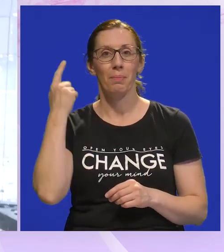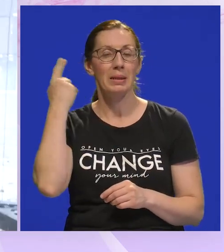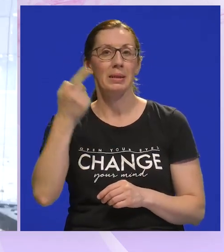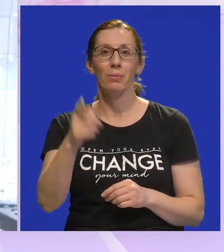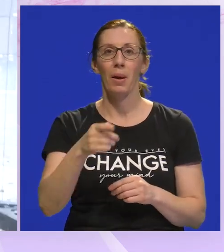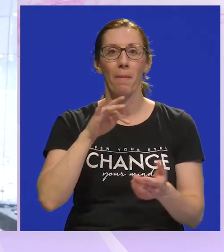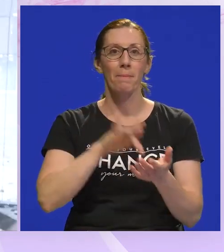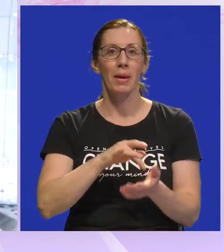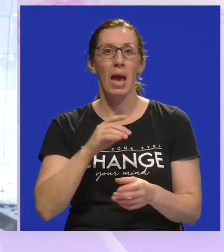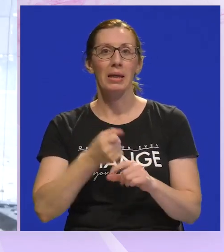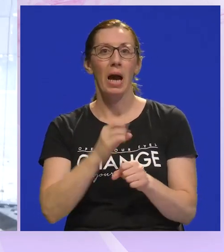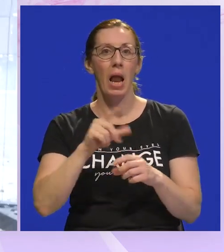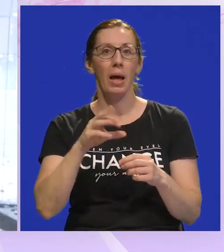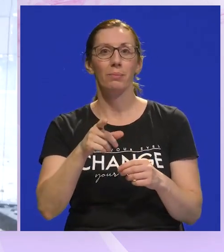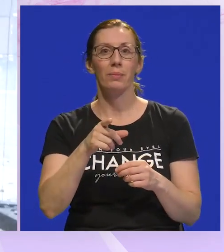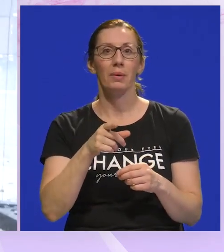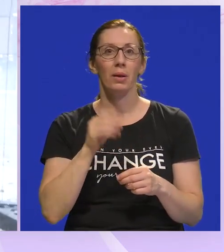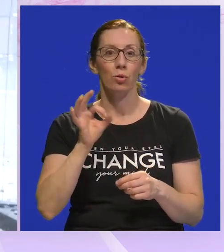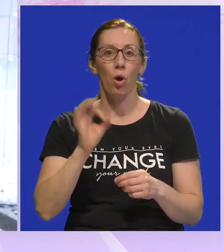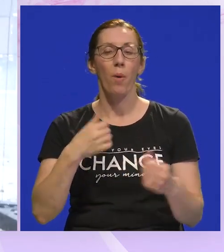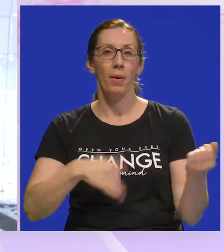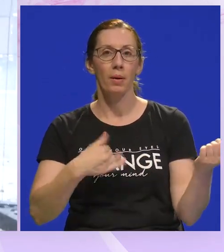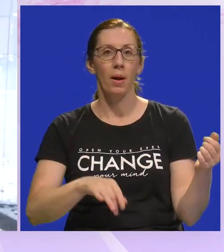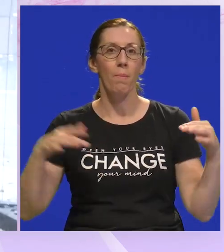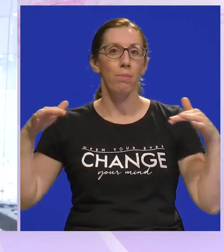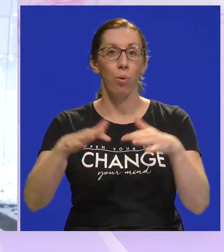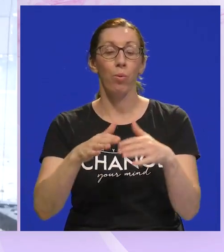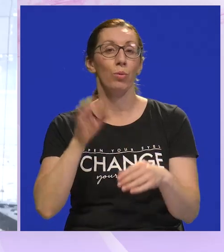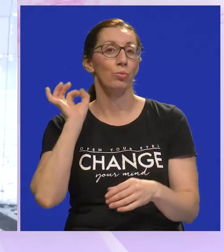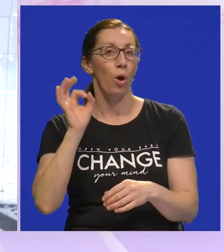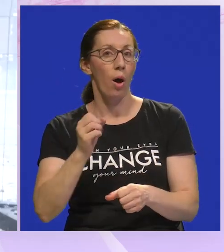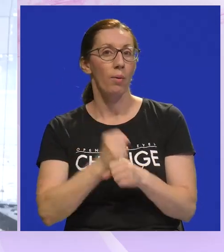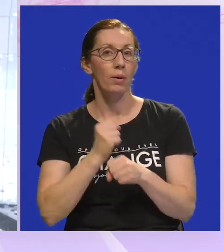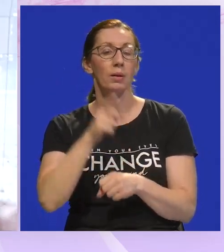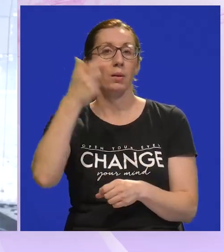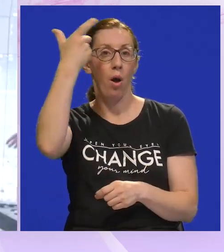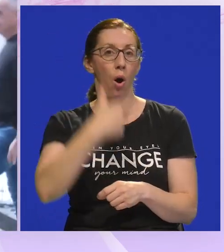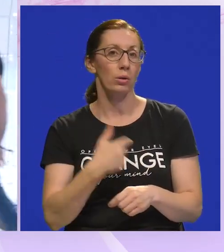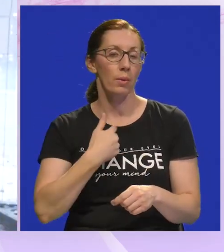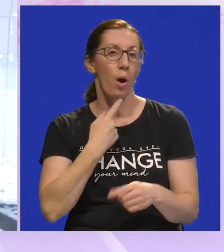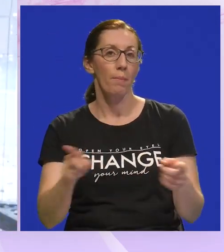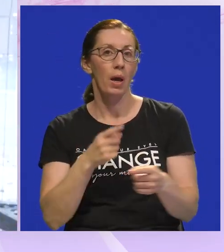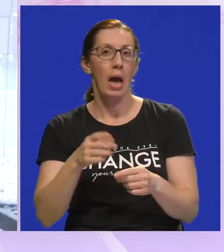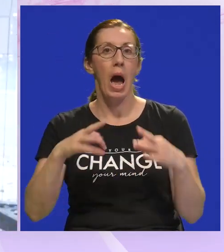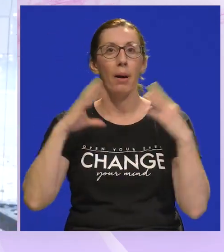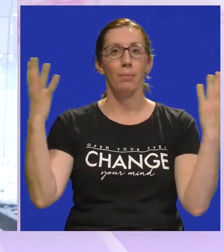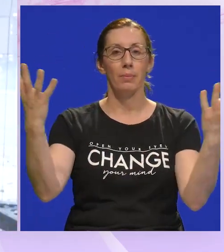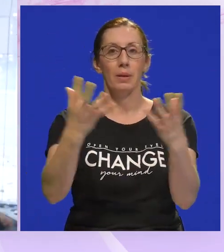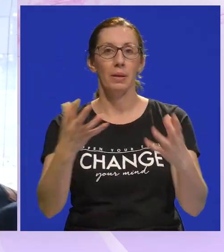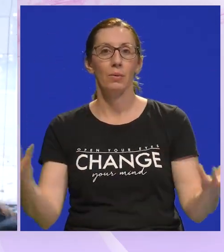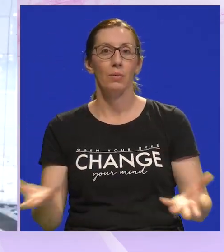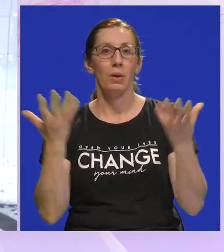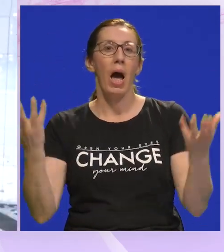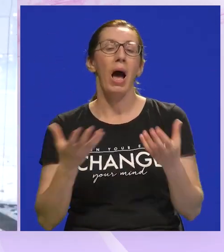Prvi put i mislim gala je mjesto, ali realno dobar koncert publika čini i izvođač, ali